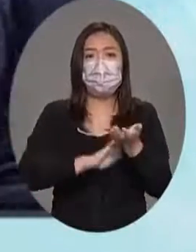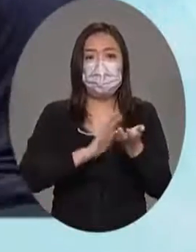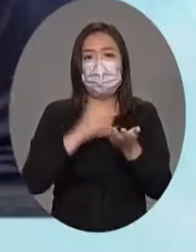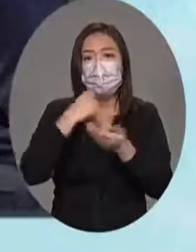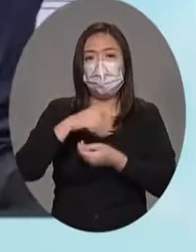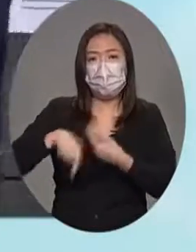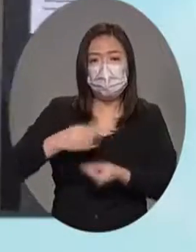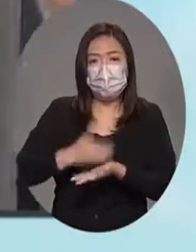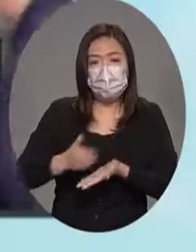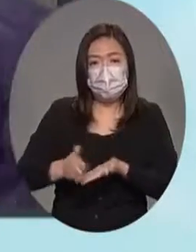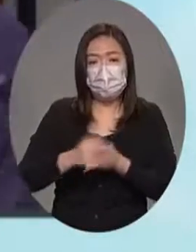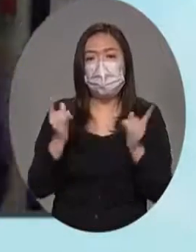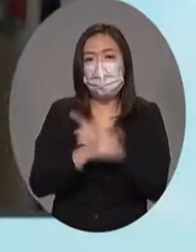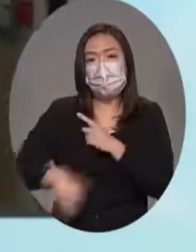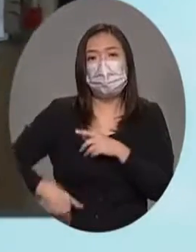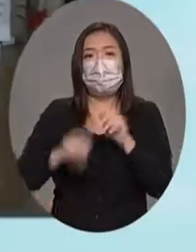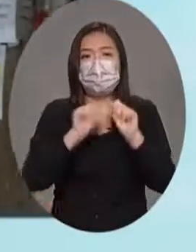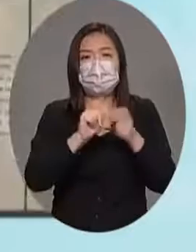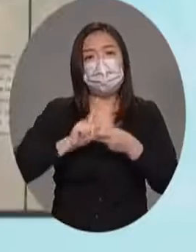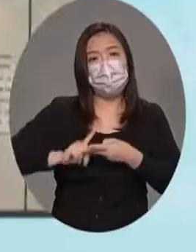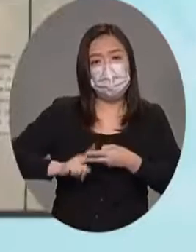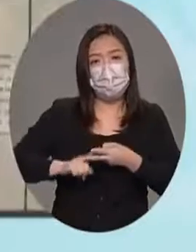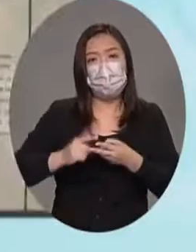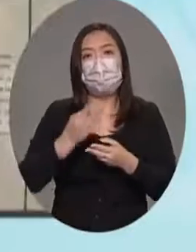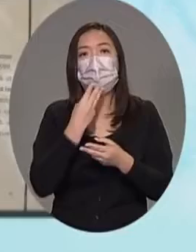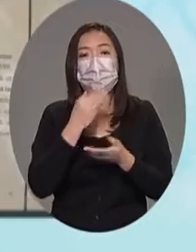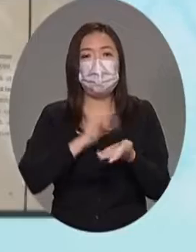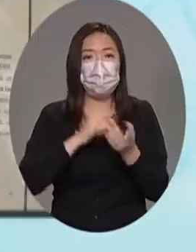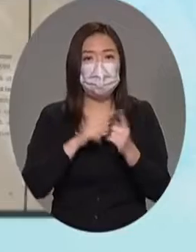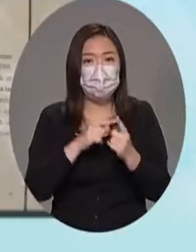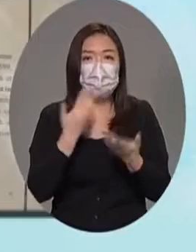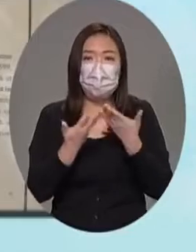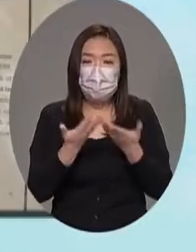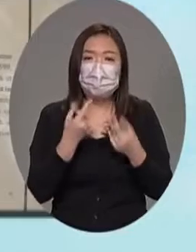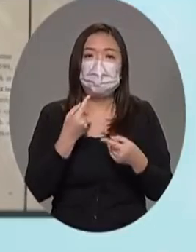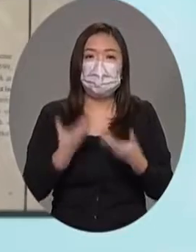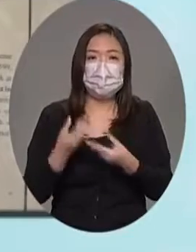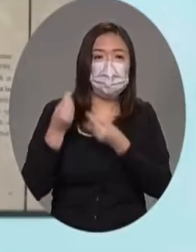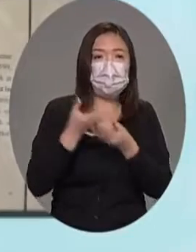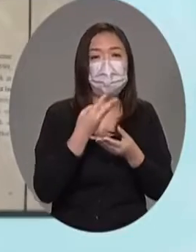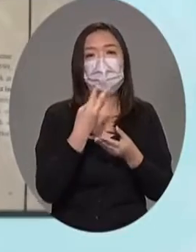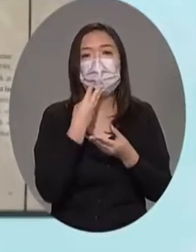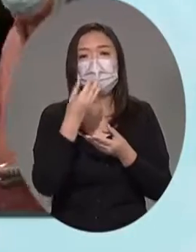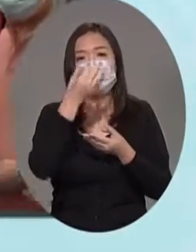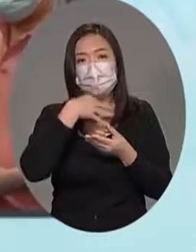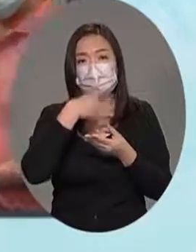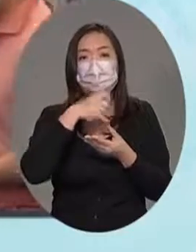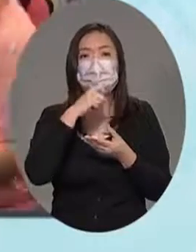析啦，或者換咗腎啦、肝啦，癌症嘅病人啦，或者仲俾緊某一類嘅癌症藥